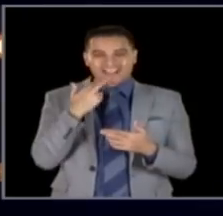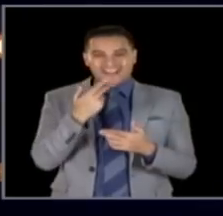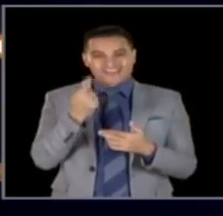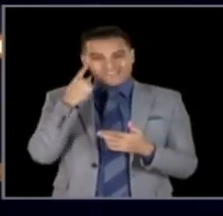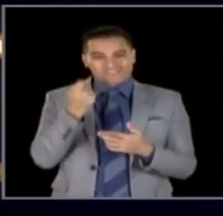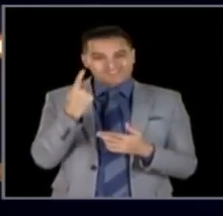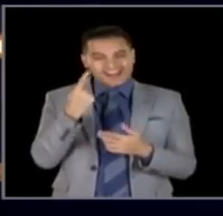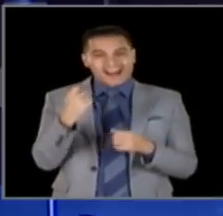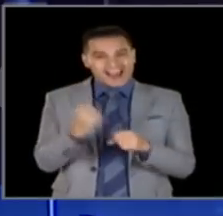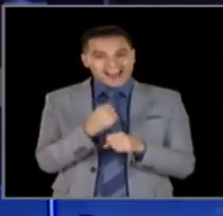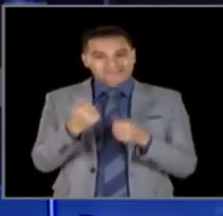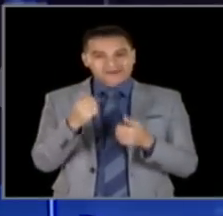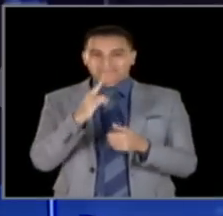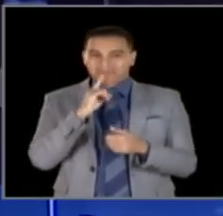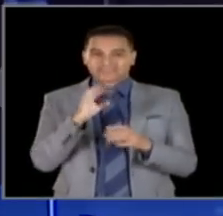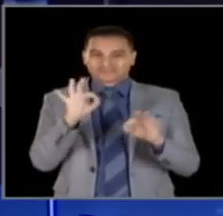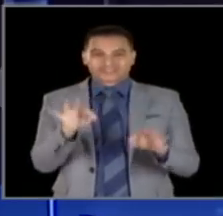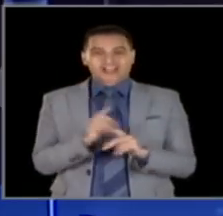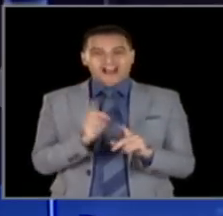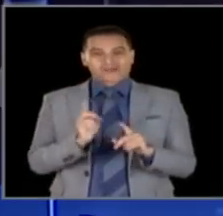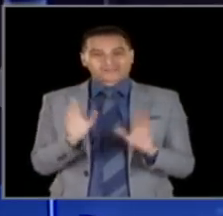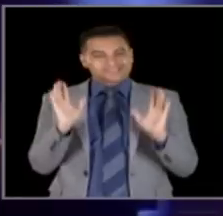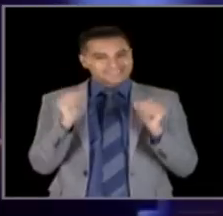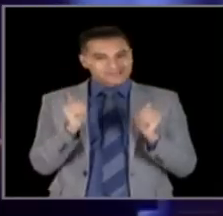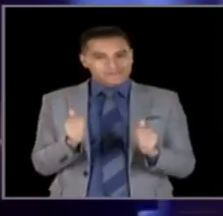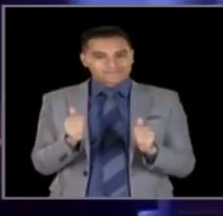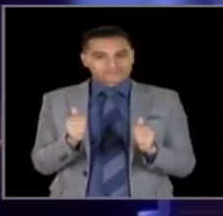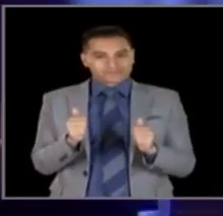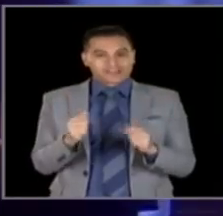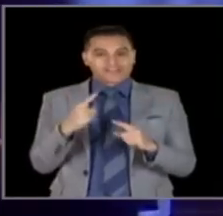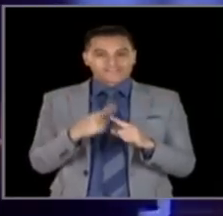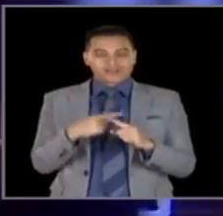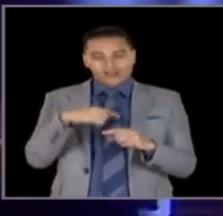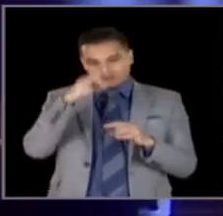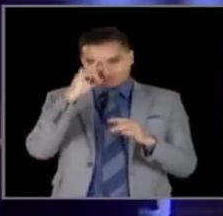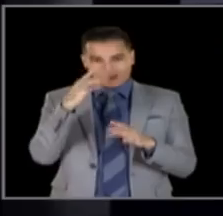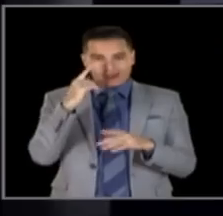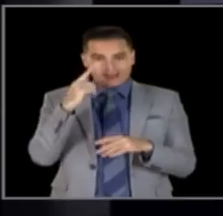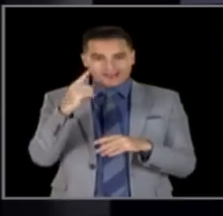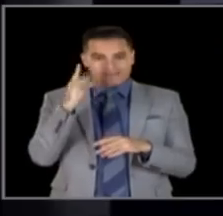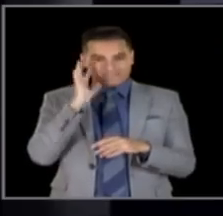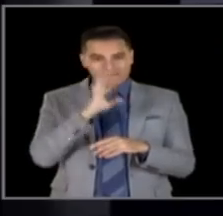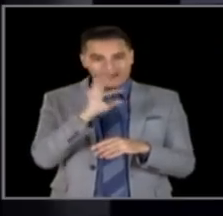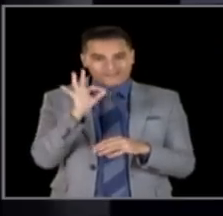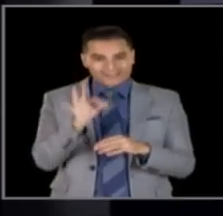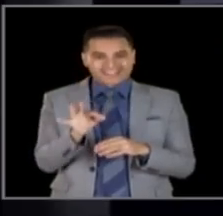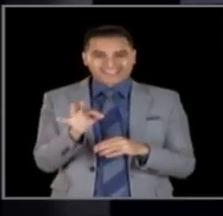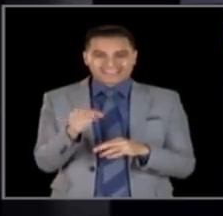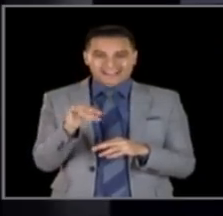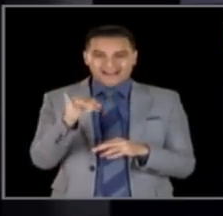شدوا حيلكم بس مش قوي يعني. نص نص يعني. لا هي عائله نيازي معروفه برضو يعني. فدي